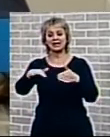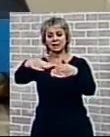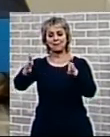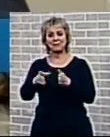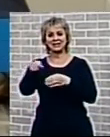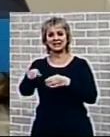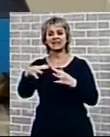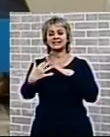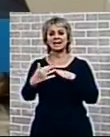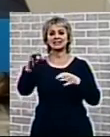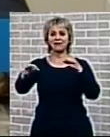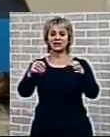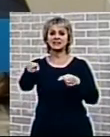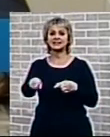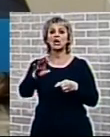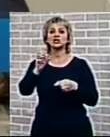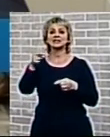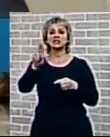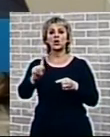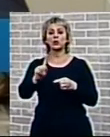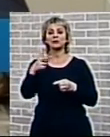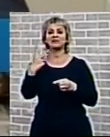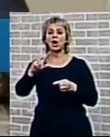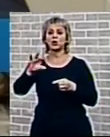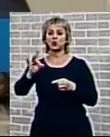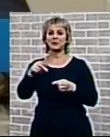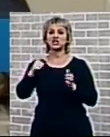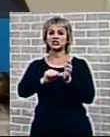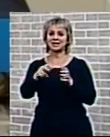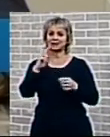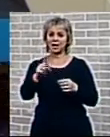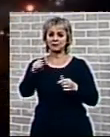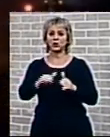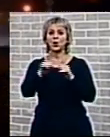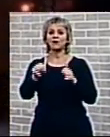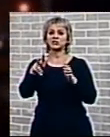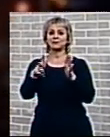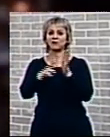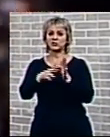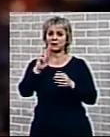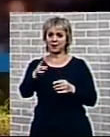и сельского населения предел социальной нормы 2 рубля 60 копеек, рост 8 копеек.